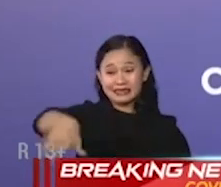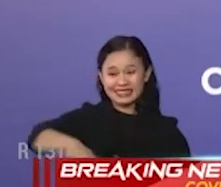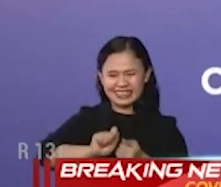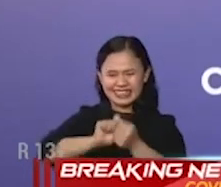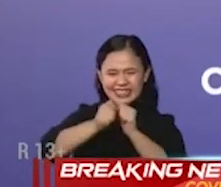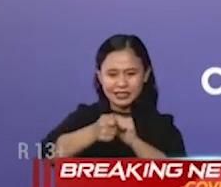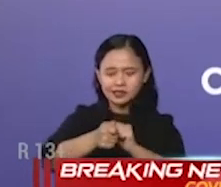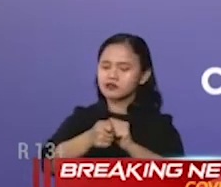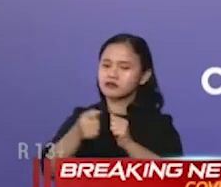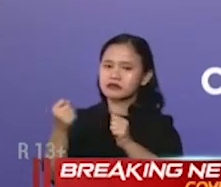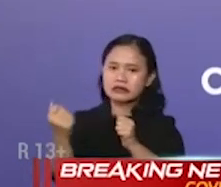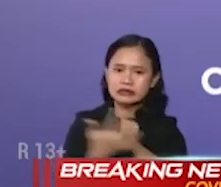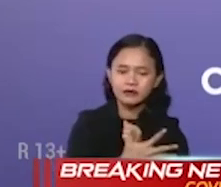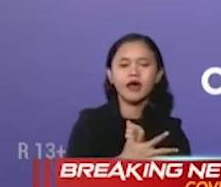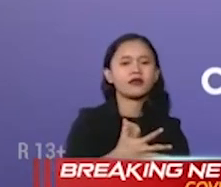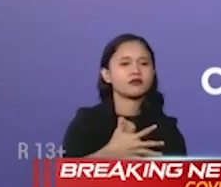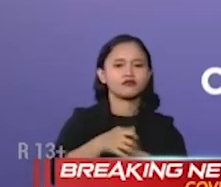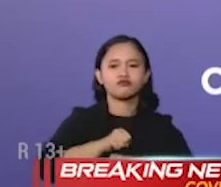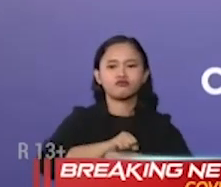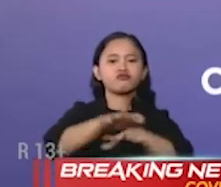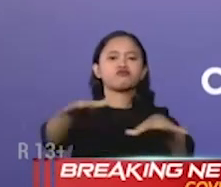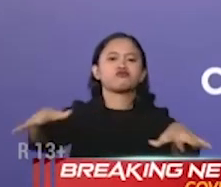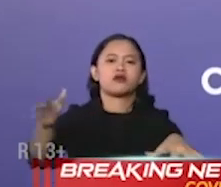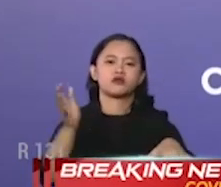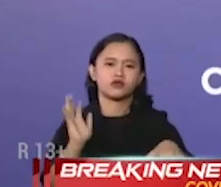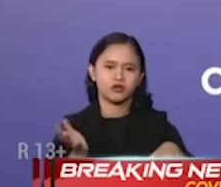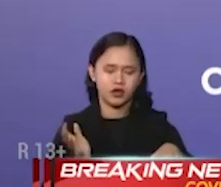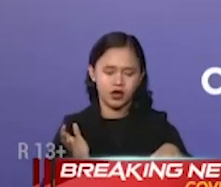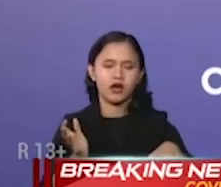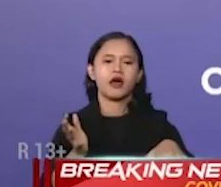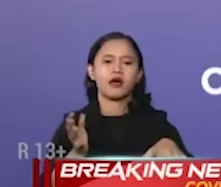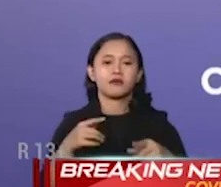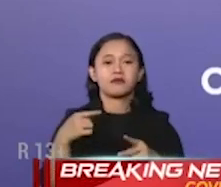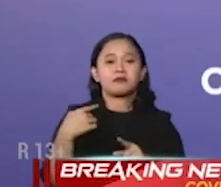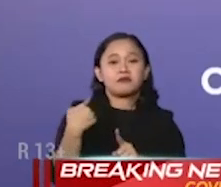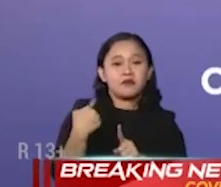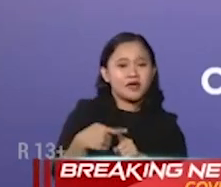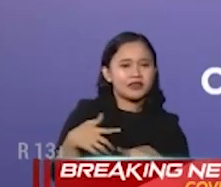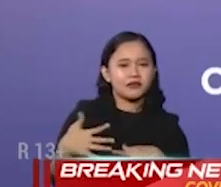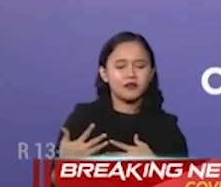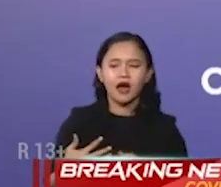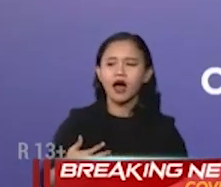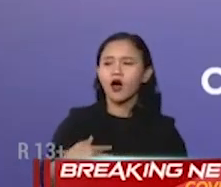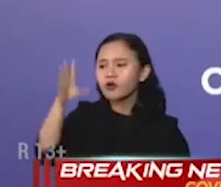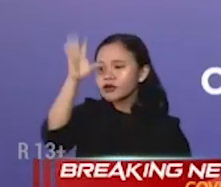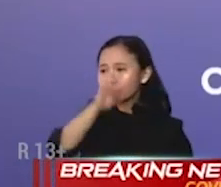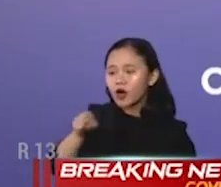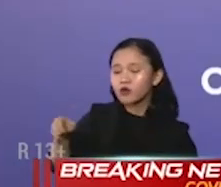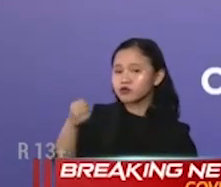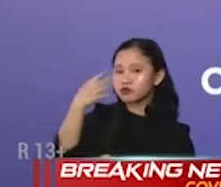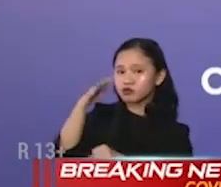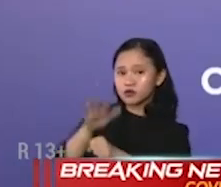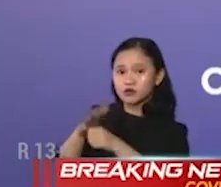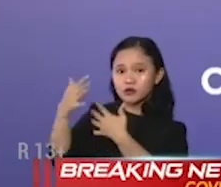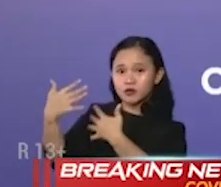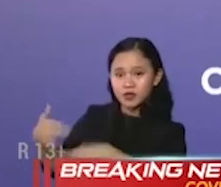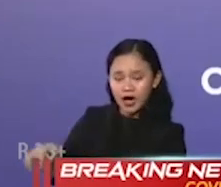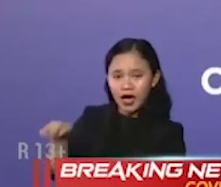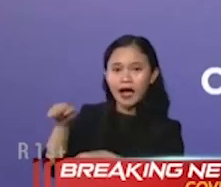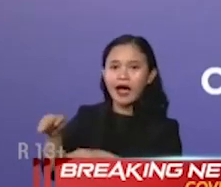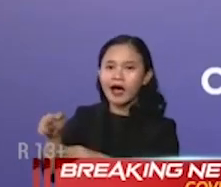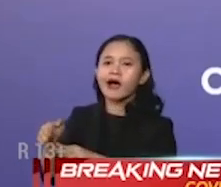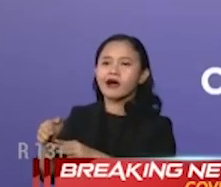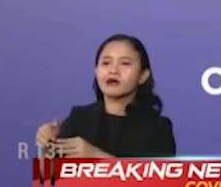masih kita lakukan dan sebagian dari kasus-kasus yang terkonfirmasi positif ini adalah